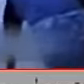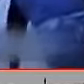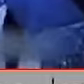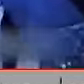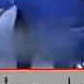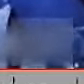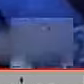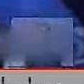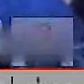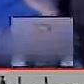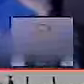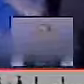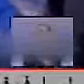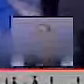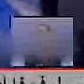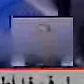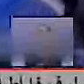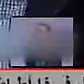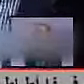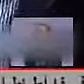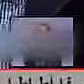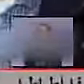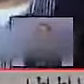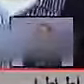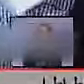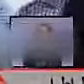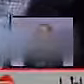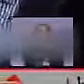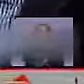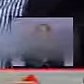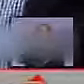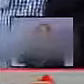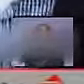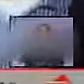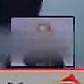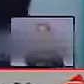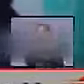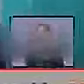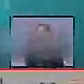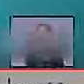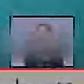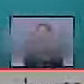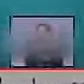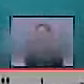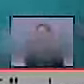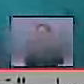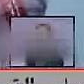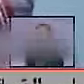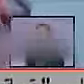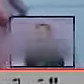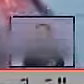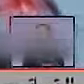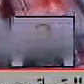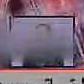ابني محتاج ضلع قلبه ماسك ان هو يسافر بره. والله لو تشوفوا حجم المرضى ومحتاجين قد ايه هتقولوا ان